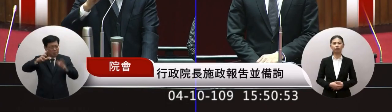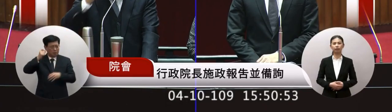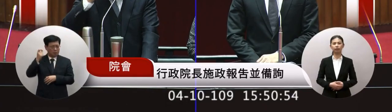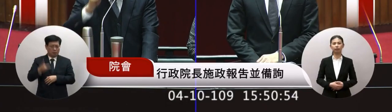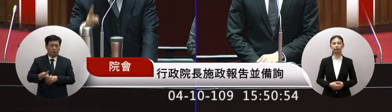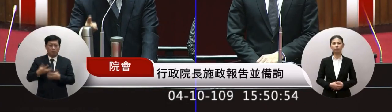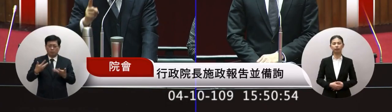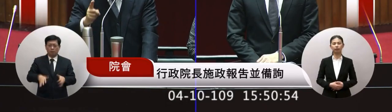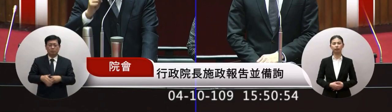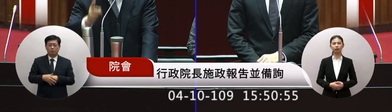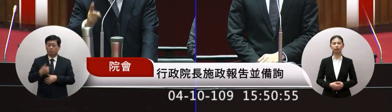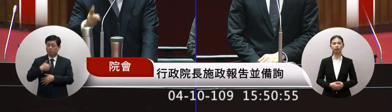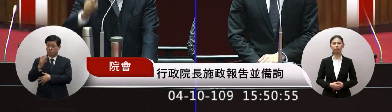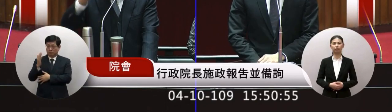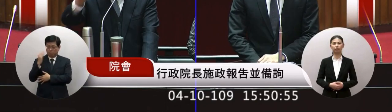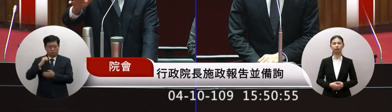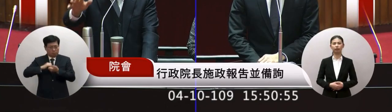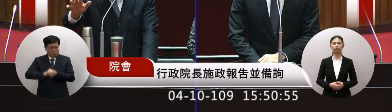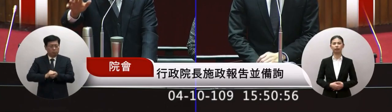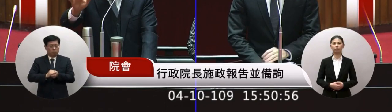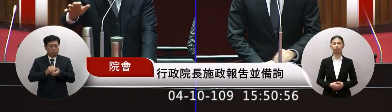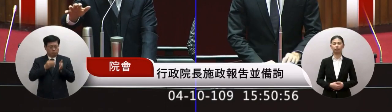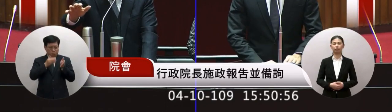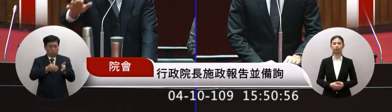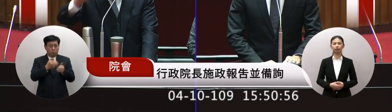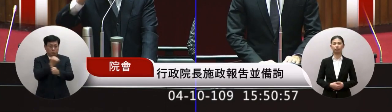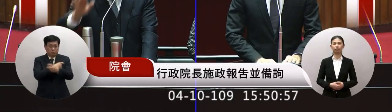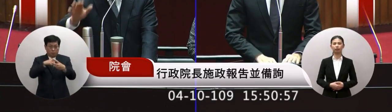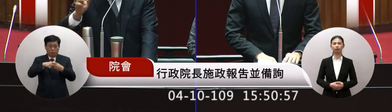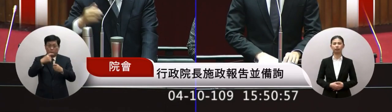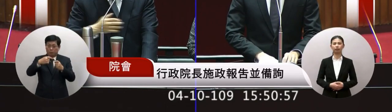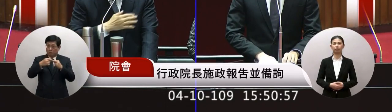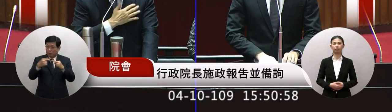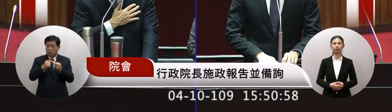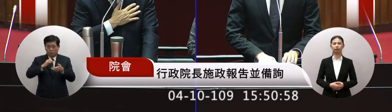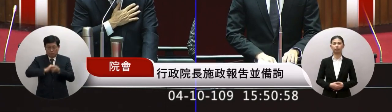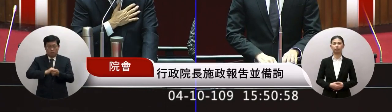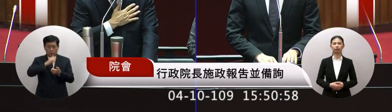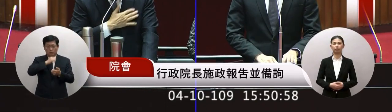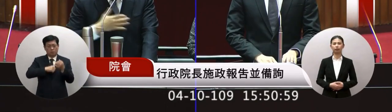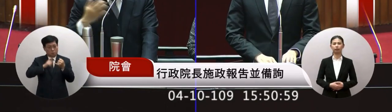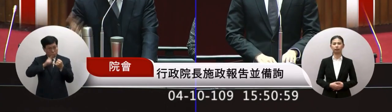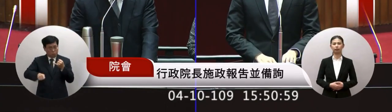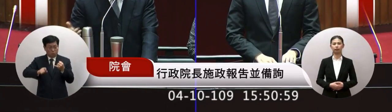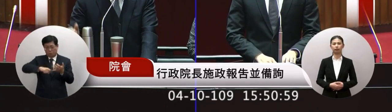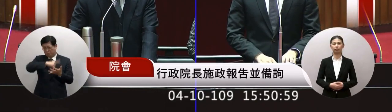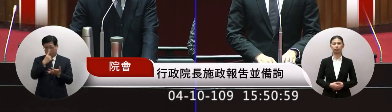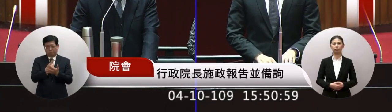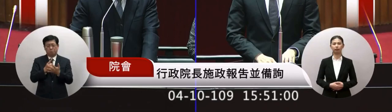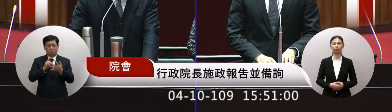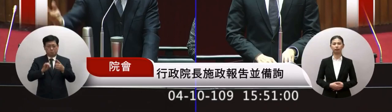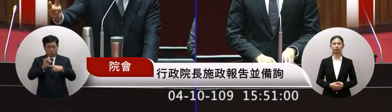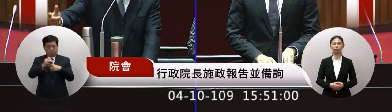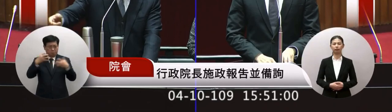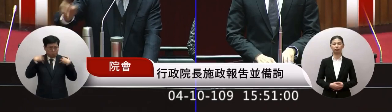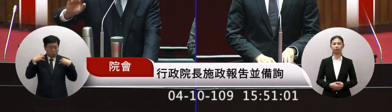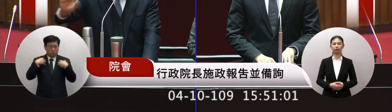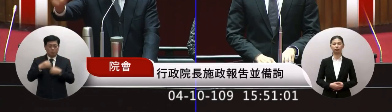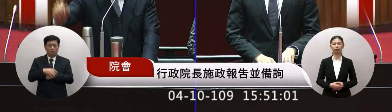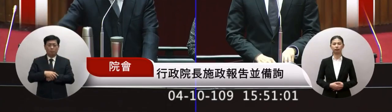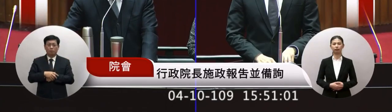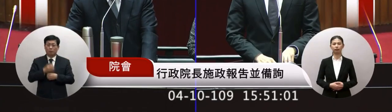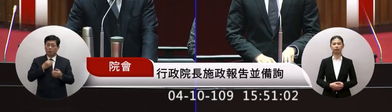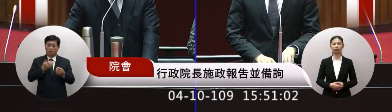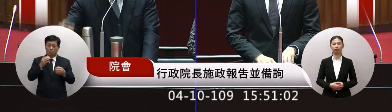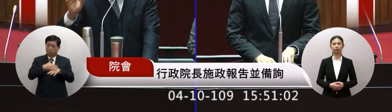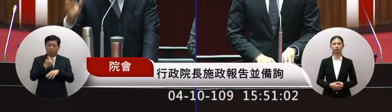讲政府绝对对劳工年金一定负最后给付的责任。意思讲，没